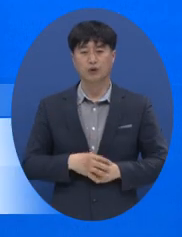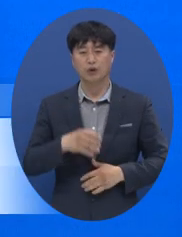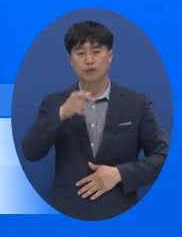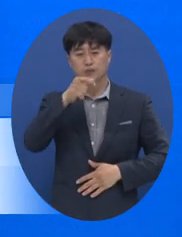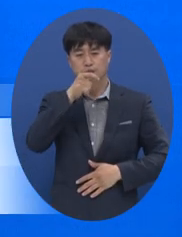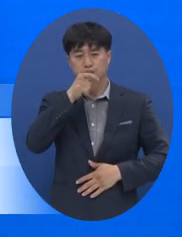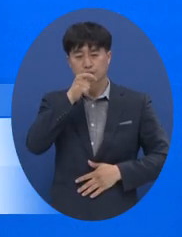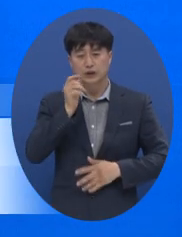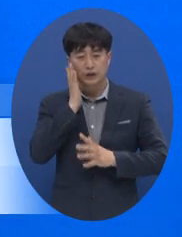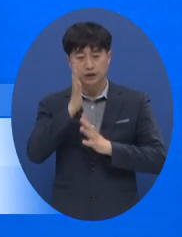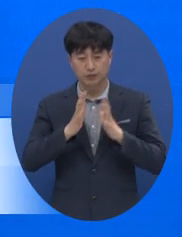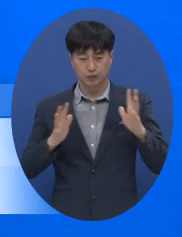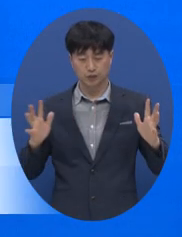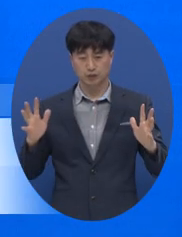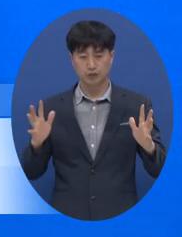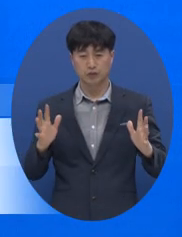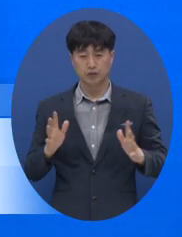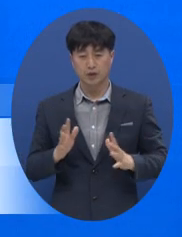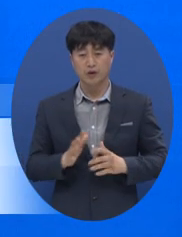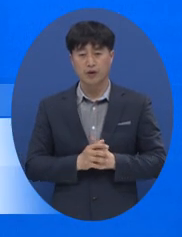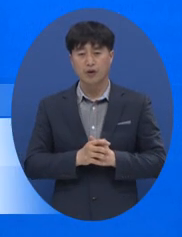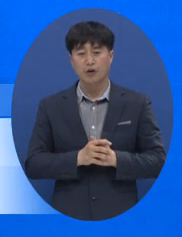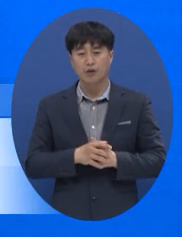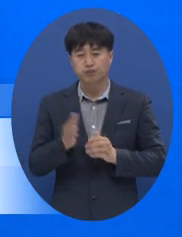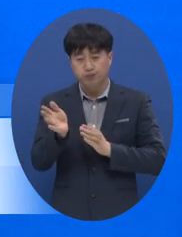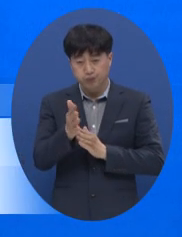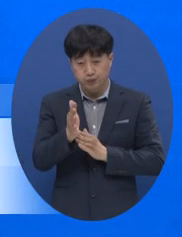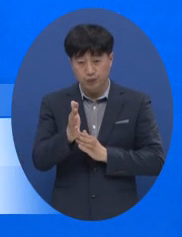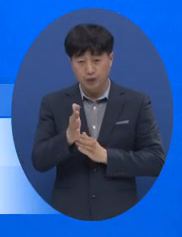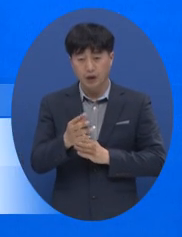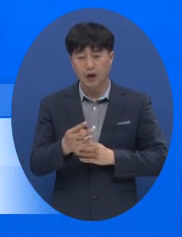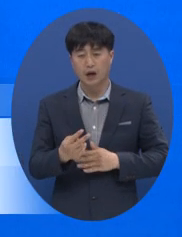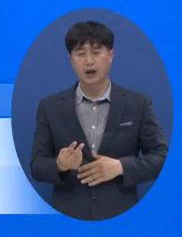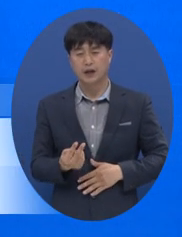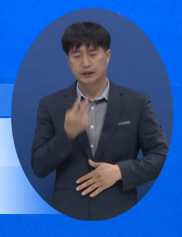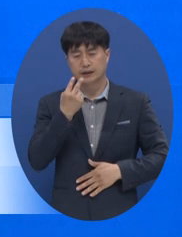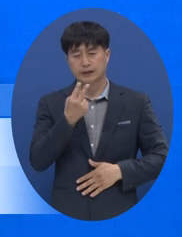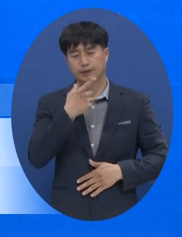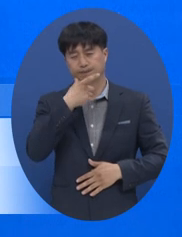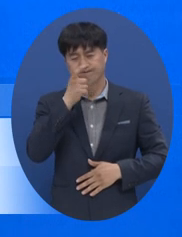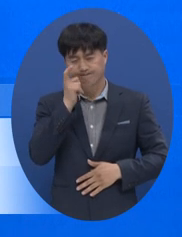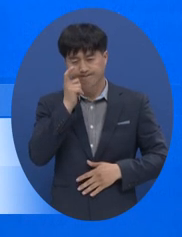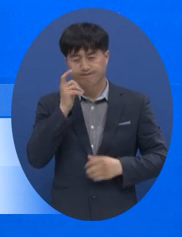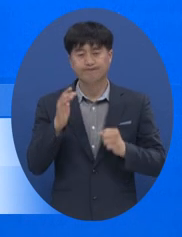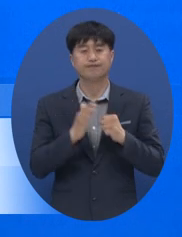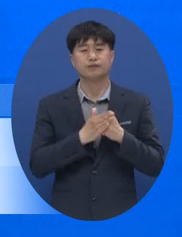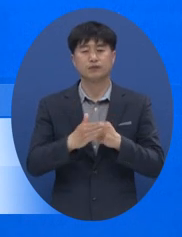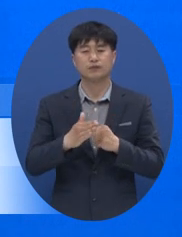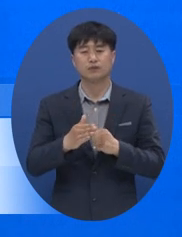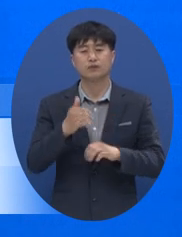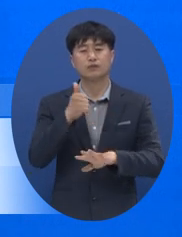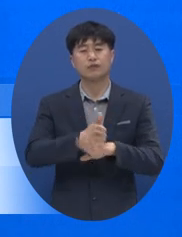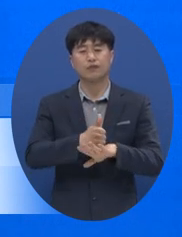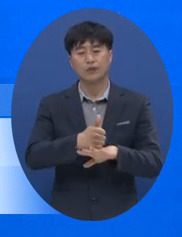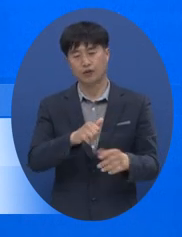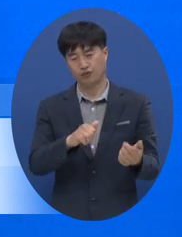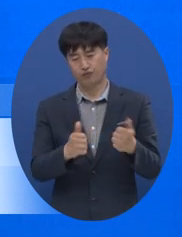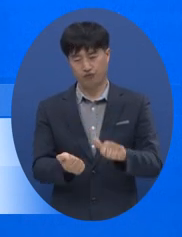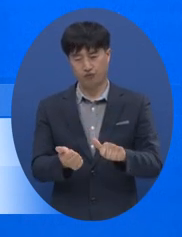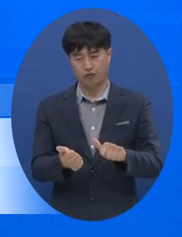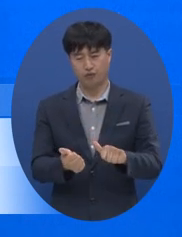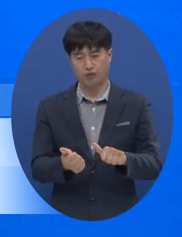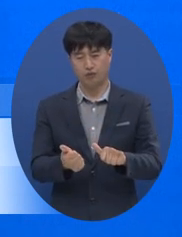식물 돌 뭐 해 조류 물고기 이런 부분들이 산소가 부족하니까 결국 죽게 되는